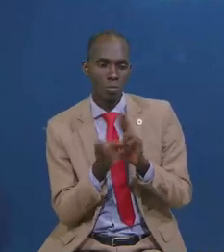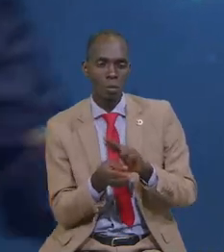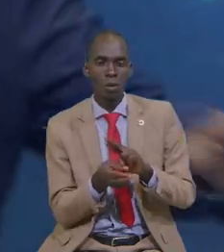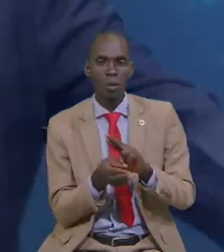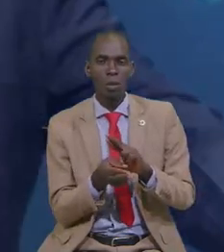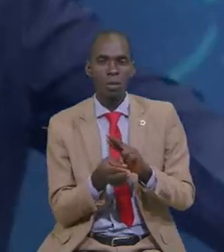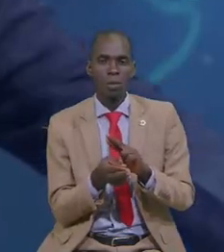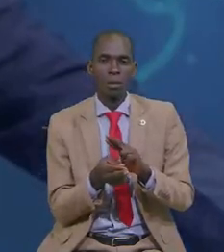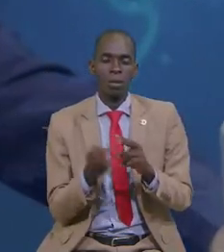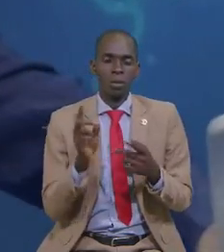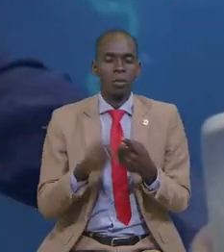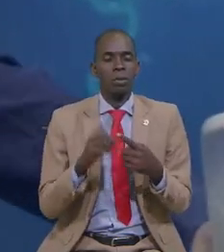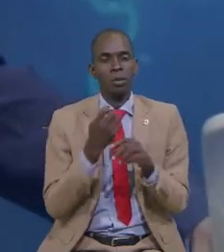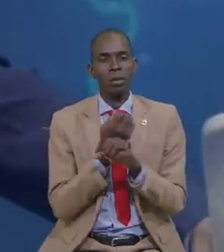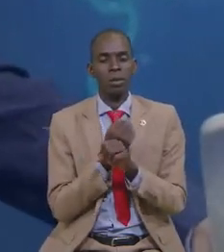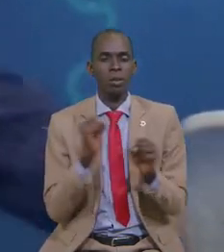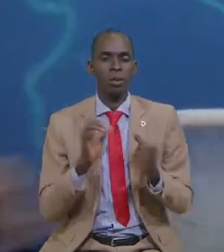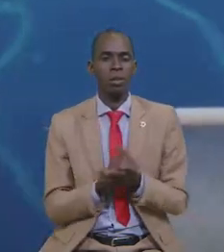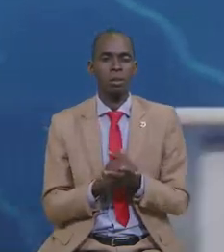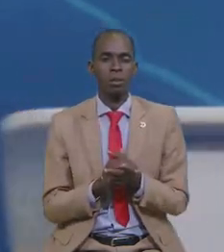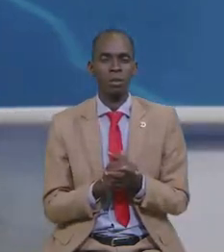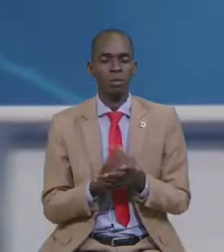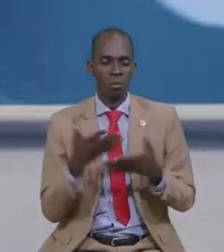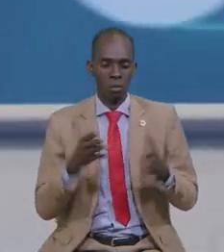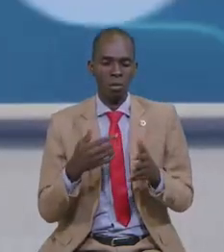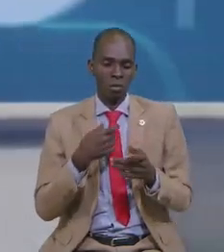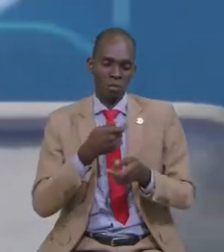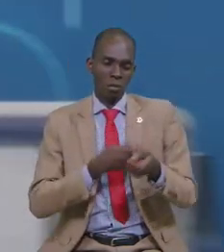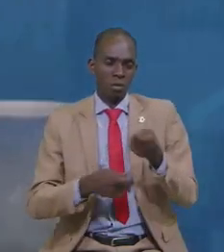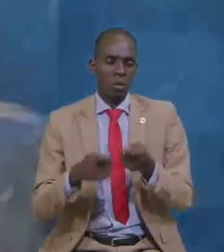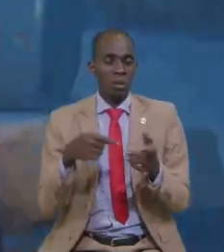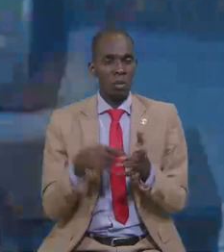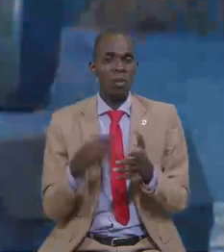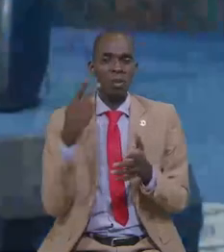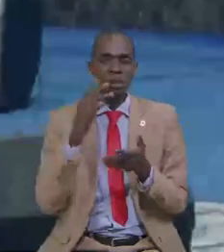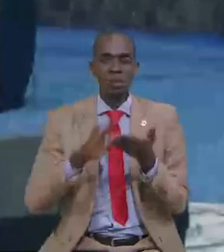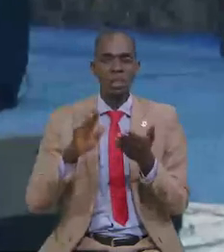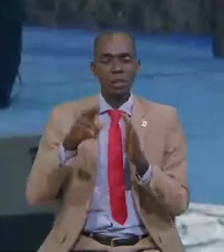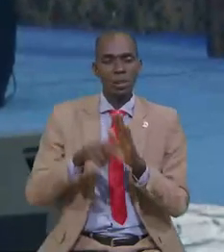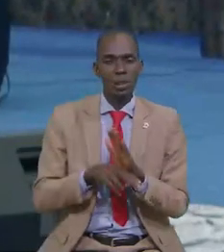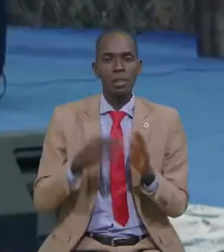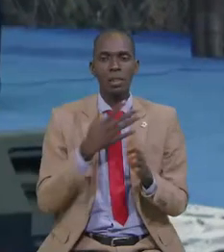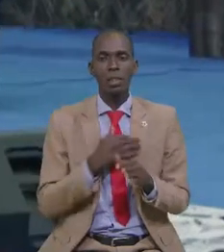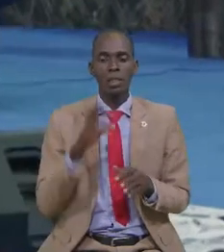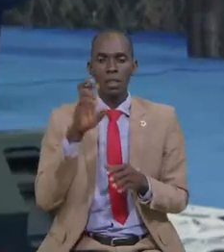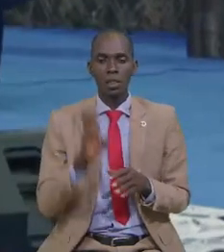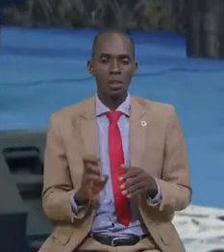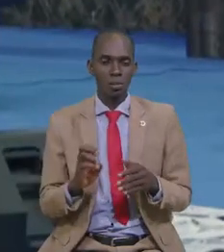À travers le pardon par la repentance pour le salut. Le